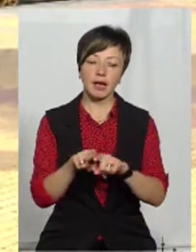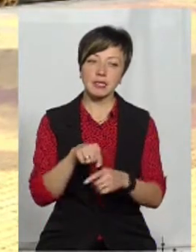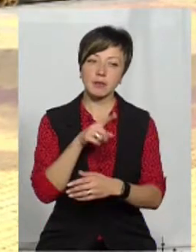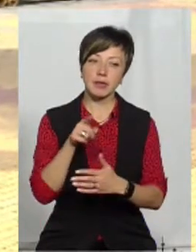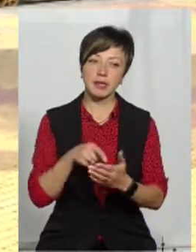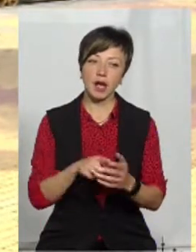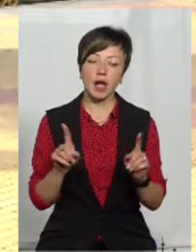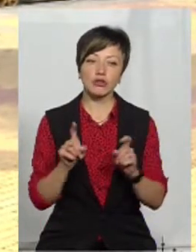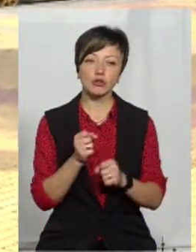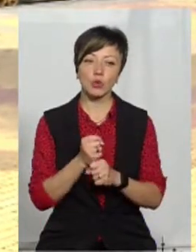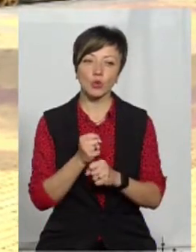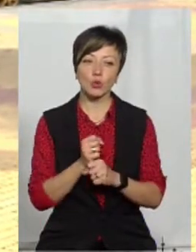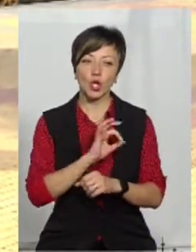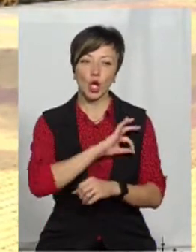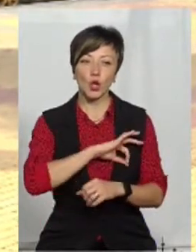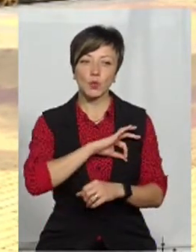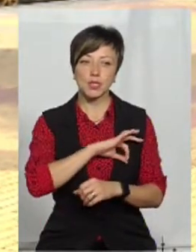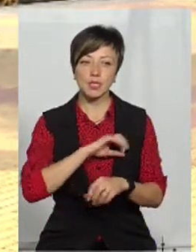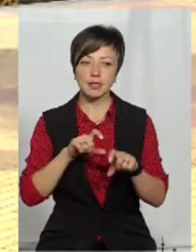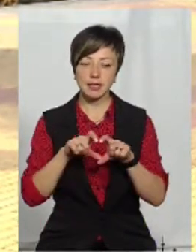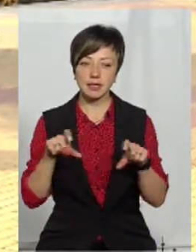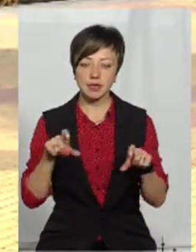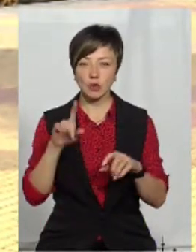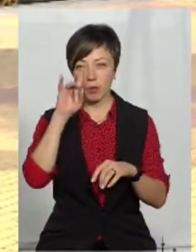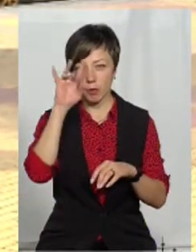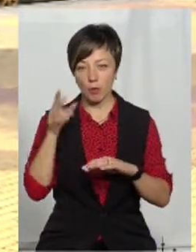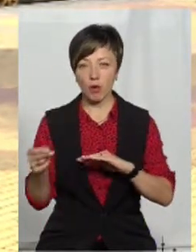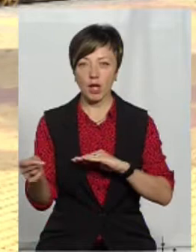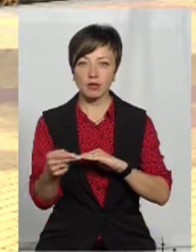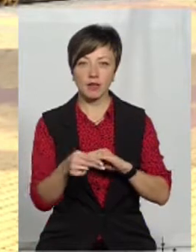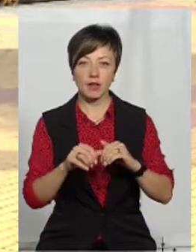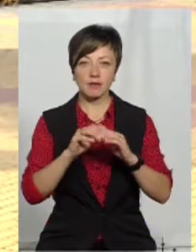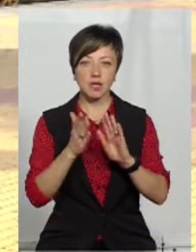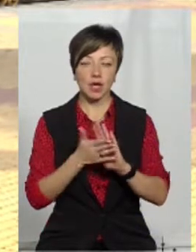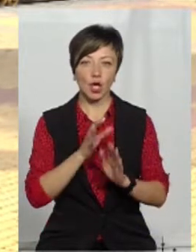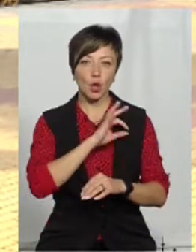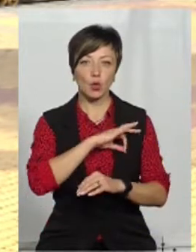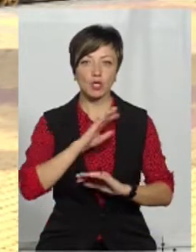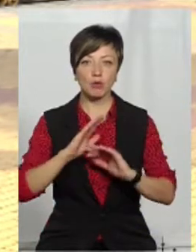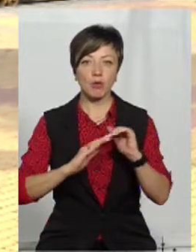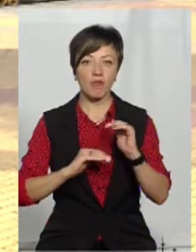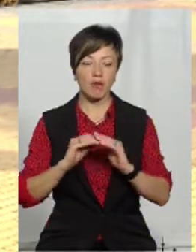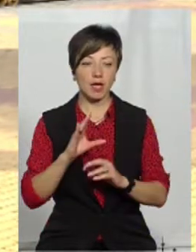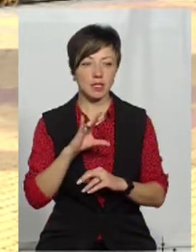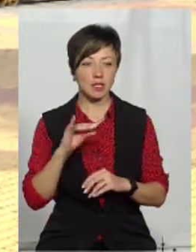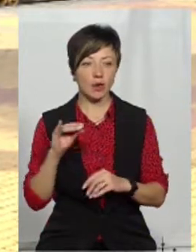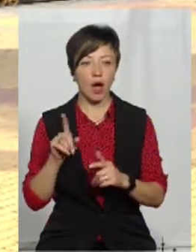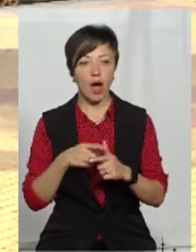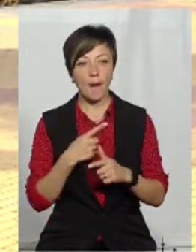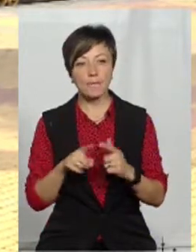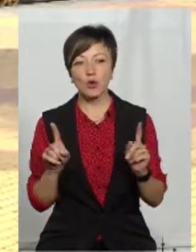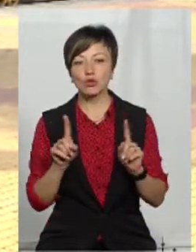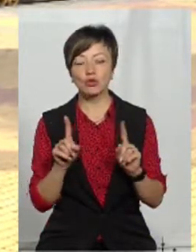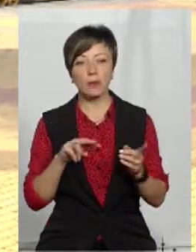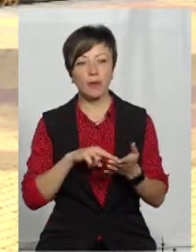що робить юстиція для того, щоб популяризувати взагалі юридичну професію? Або що